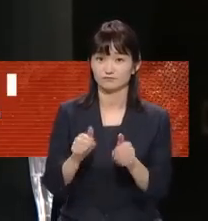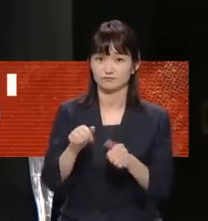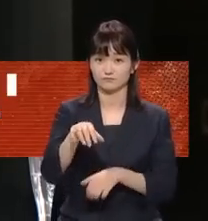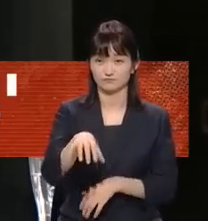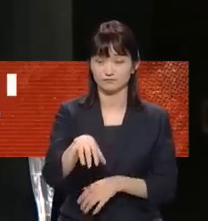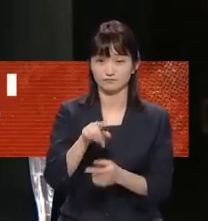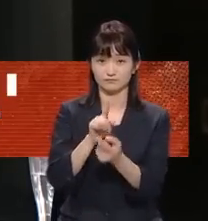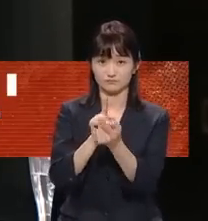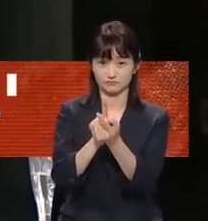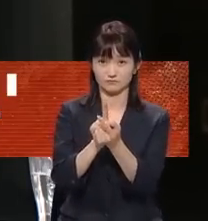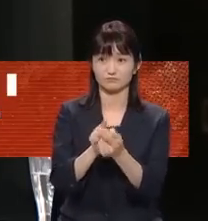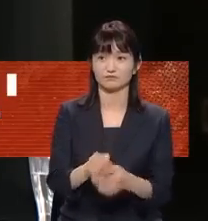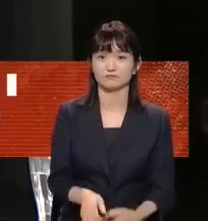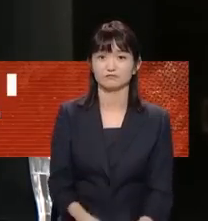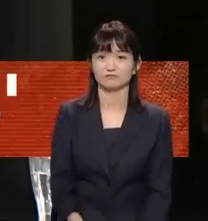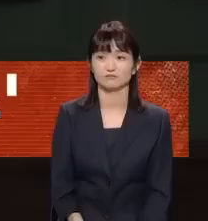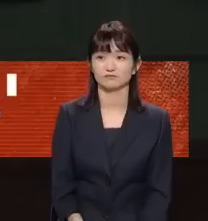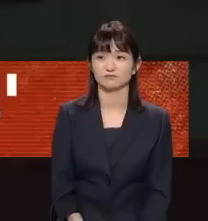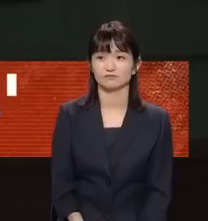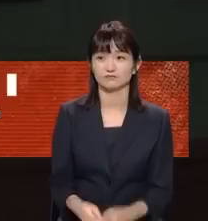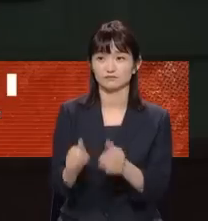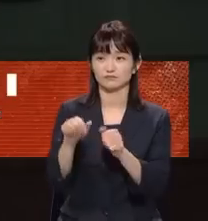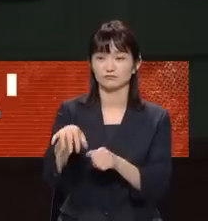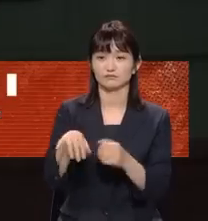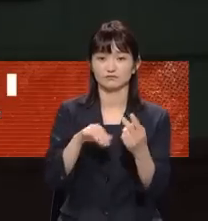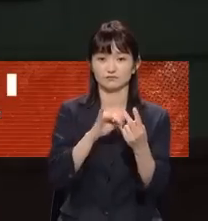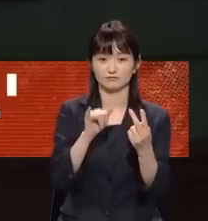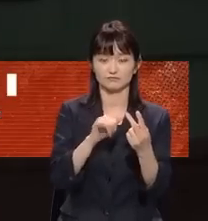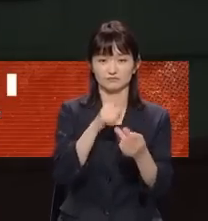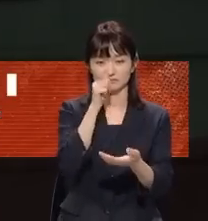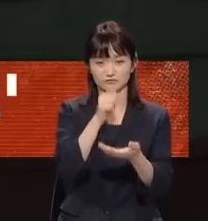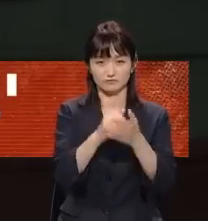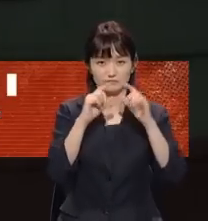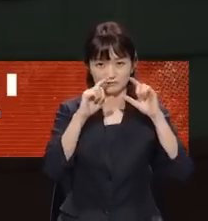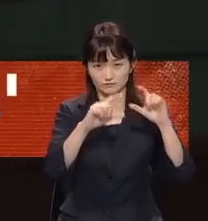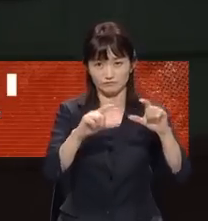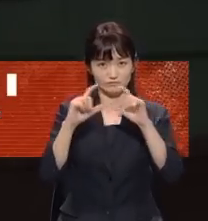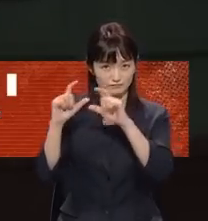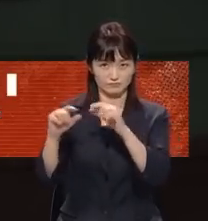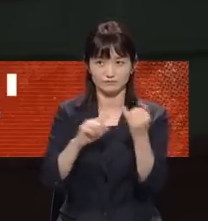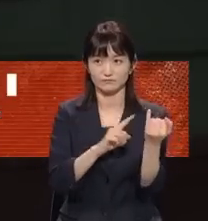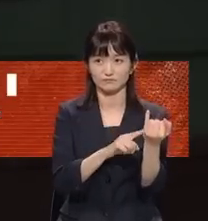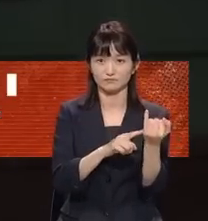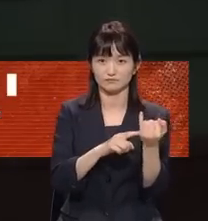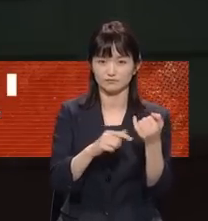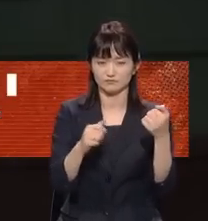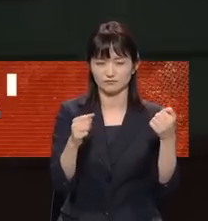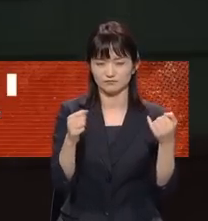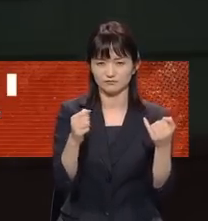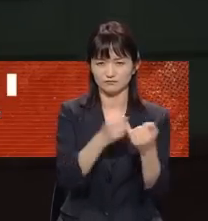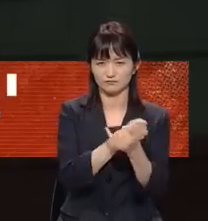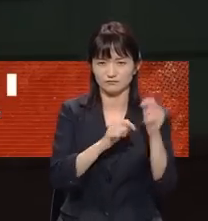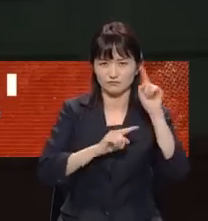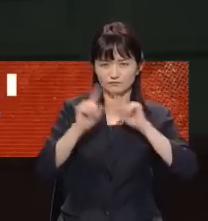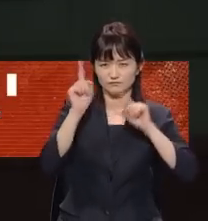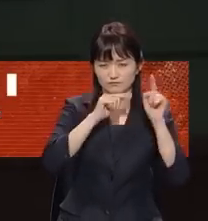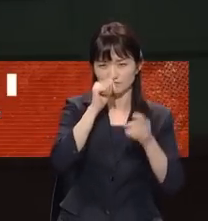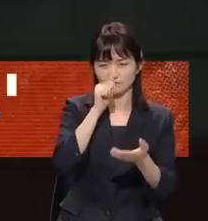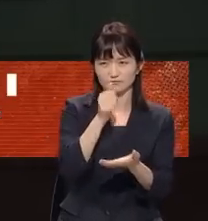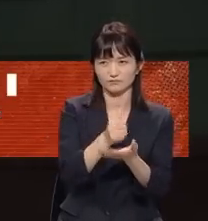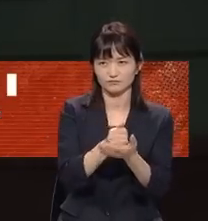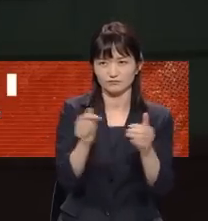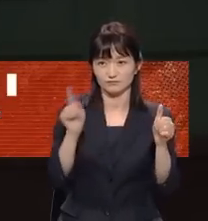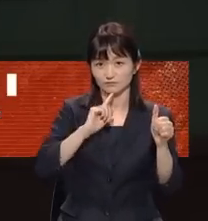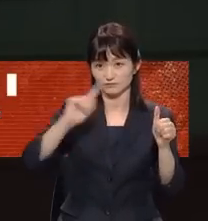법정에서 계속 만났다고요 당연히 법원도 나란히 유죄판결 내렸습니다 일단이 여성은 폭행 상해 등의 혐의로 기소가 됐는데요